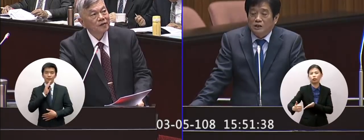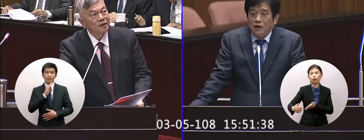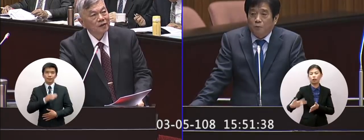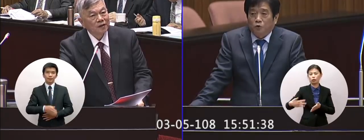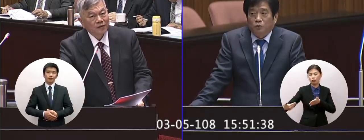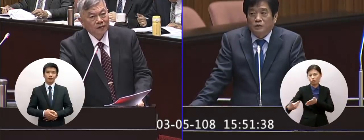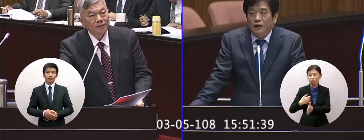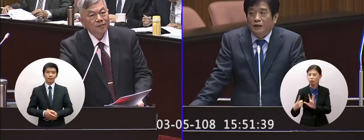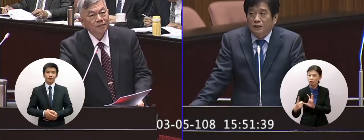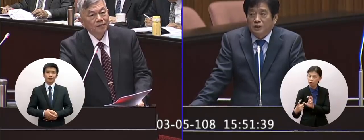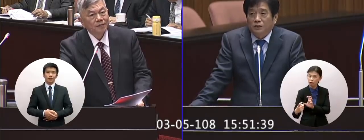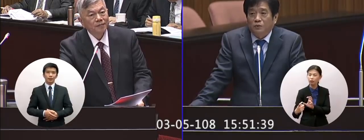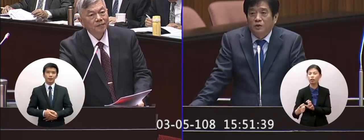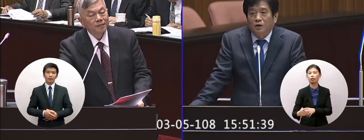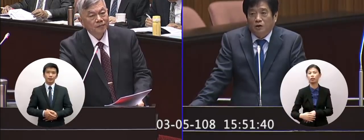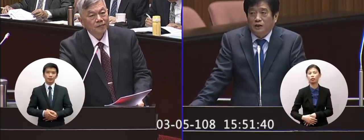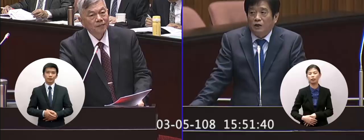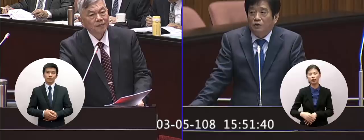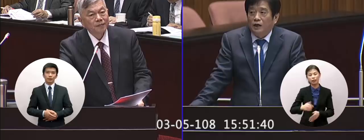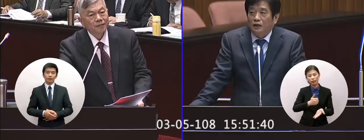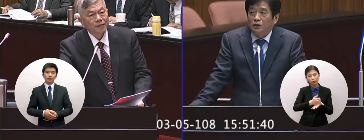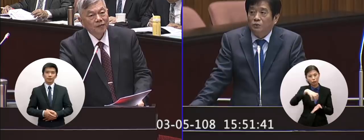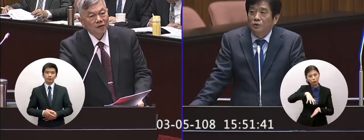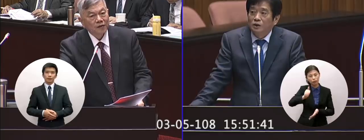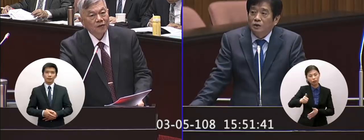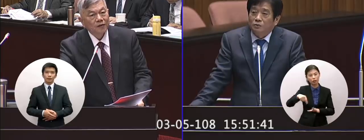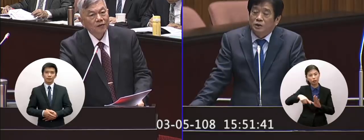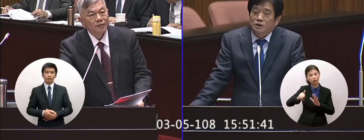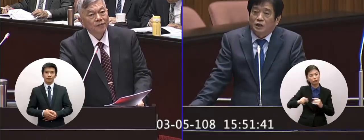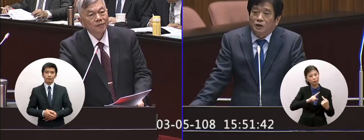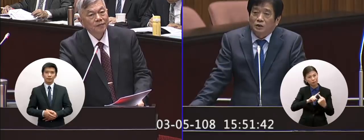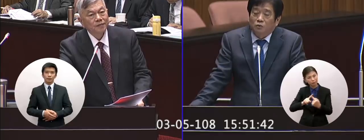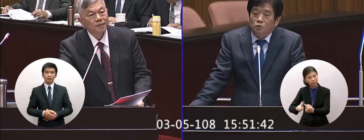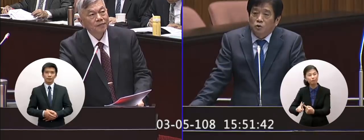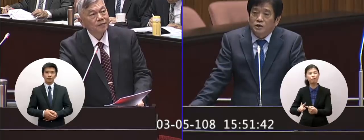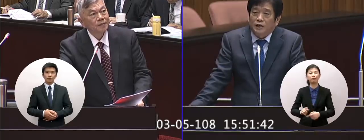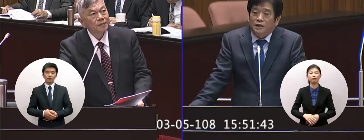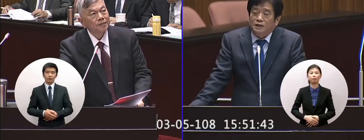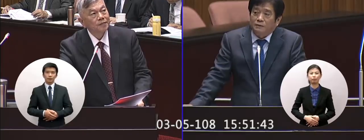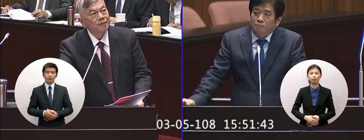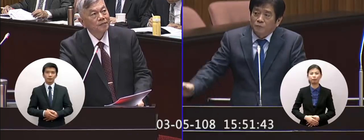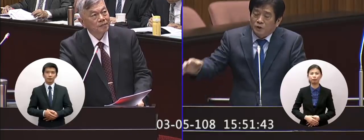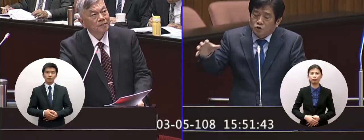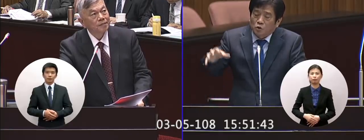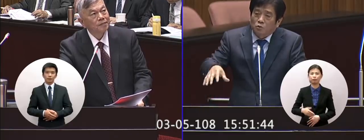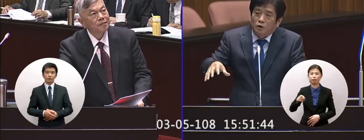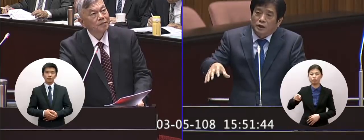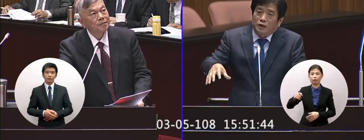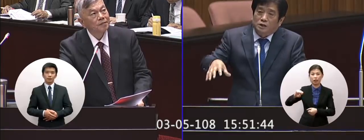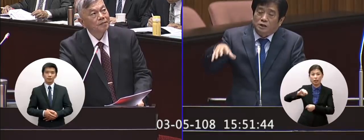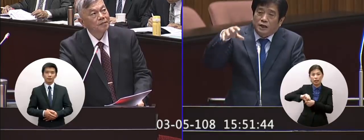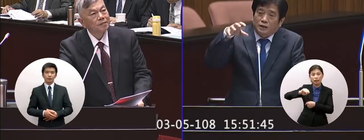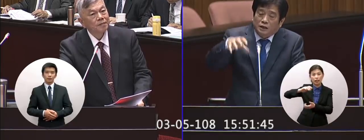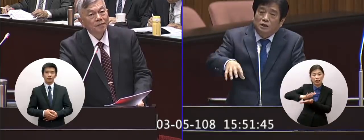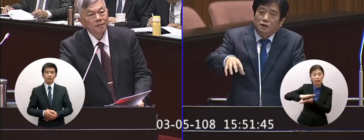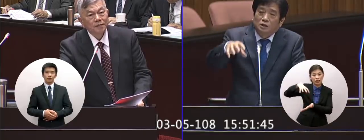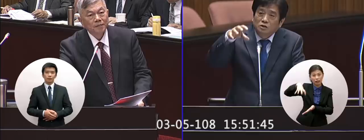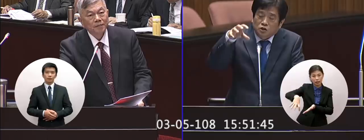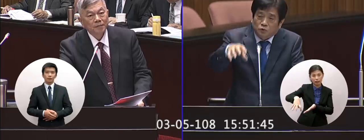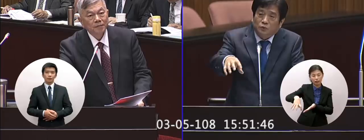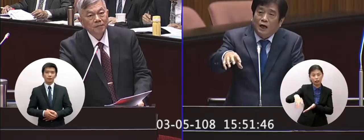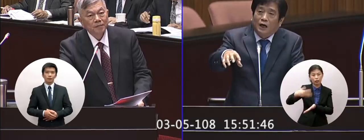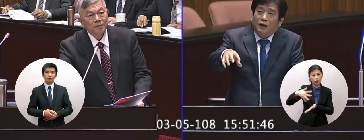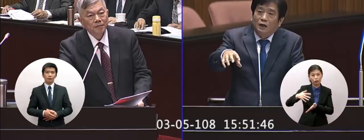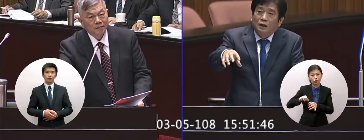到时候嘛，请部长，请咱院长，哦，会当讲咱现场。尤其这个辅助加压站，伊所供应的是咱莺